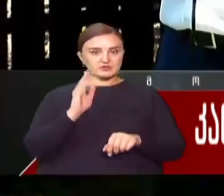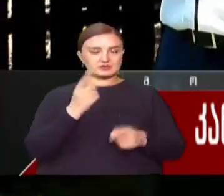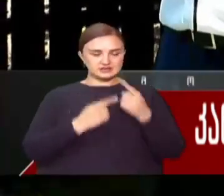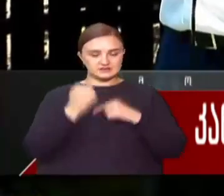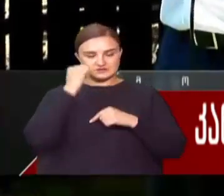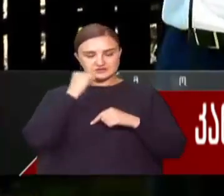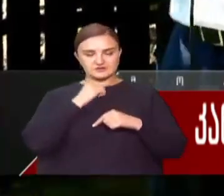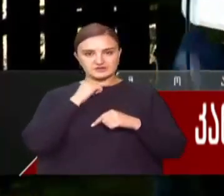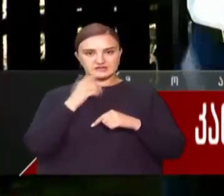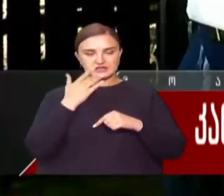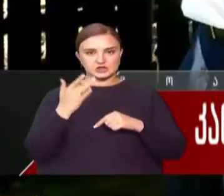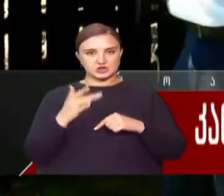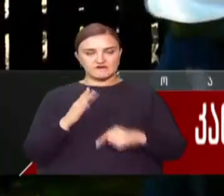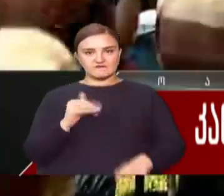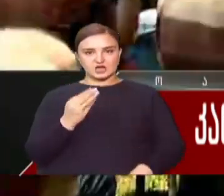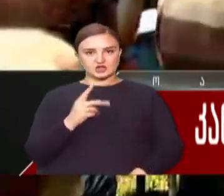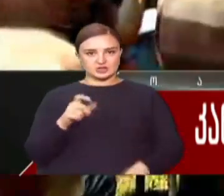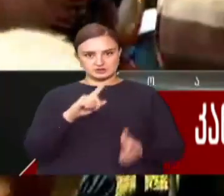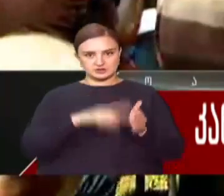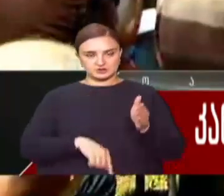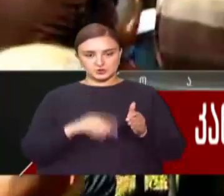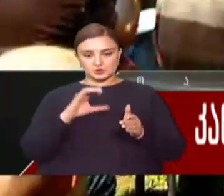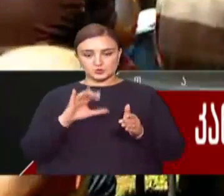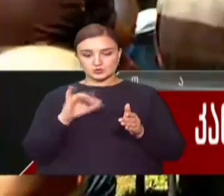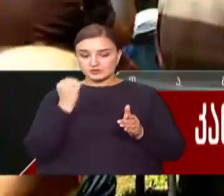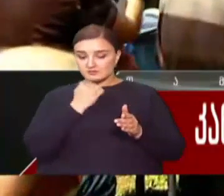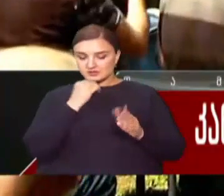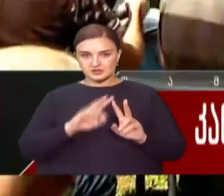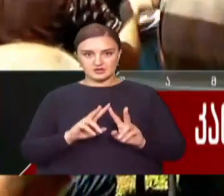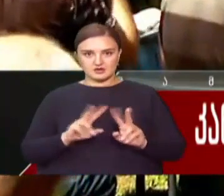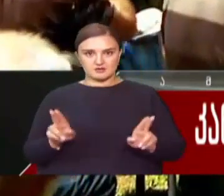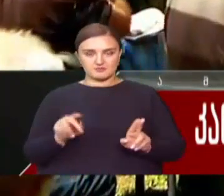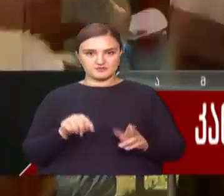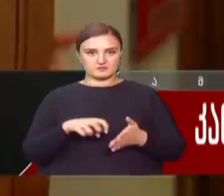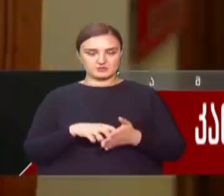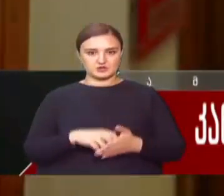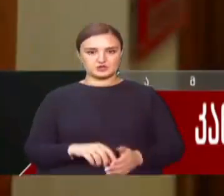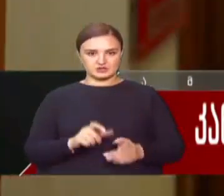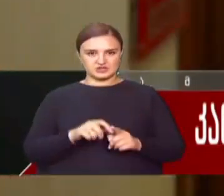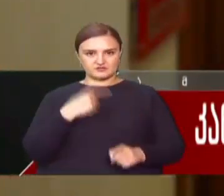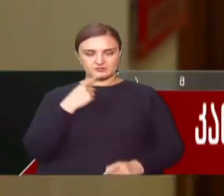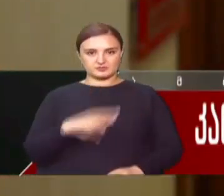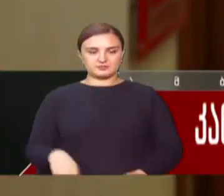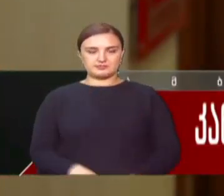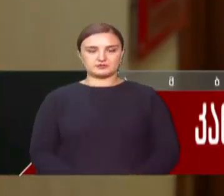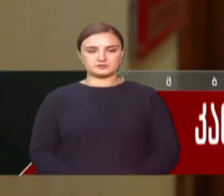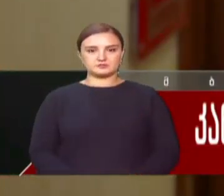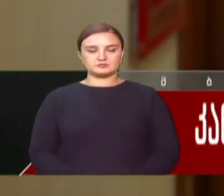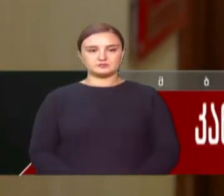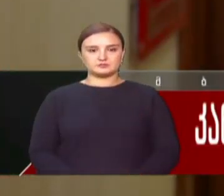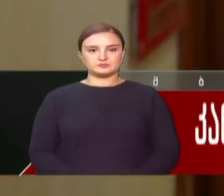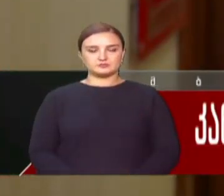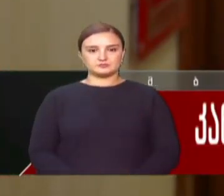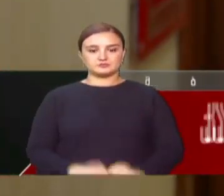zvel natsionals Gheorghi Vashadzes eqrtnoba. Susis masalebze zustad ertnairi saqrdeni mesijebit. Ikhla aris tsaloba imisi ro gadaparot